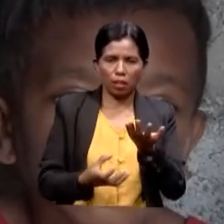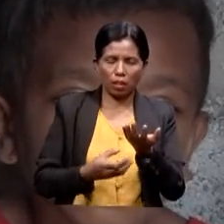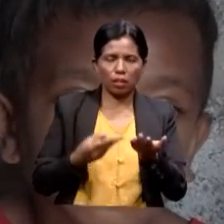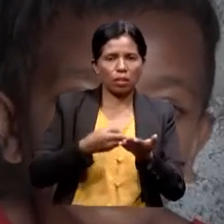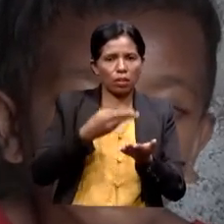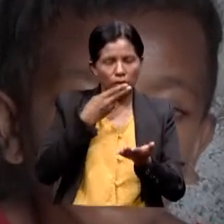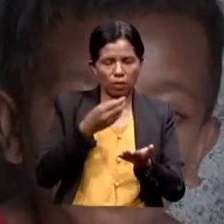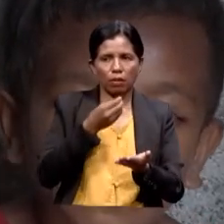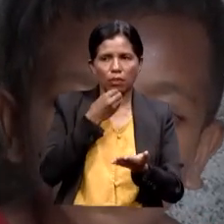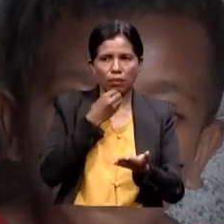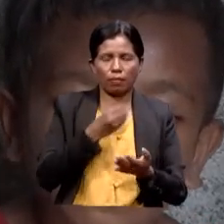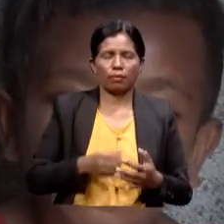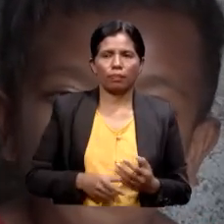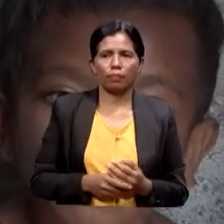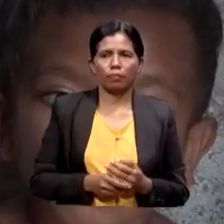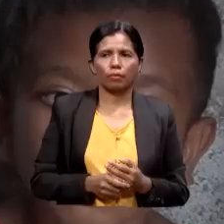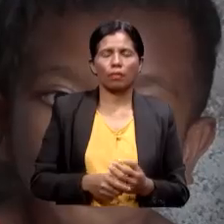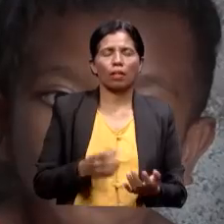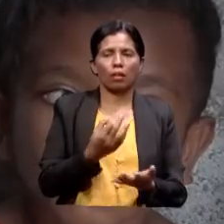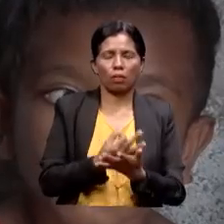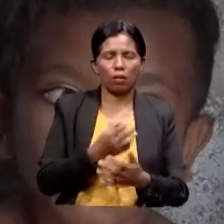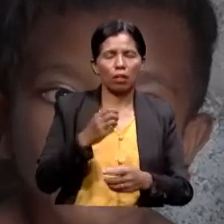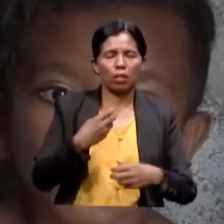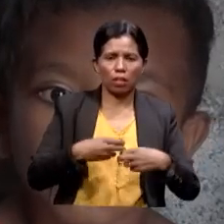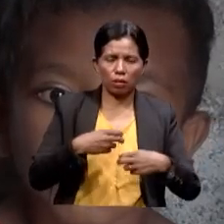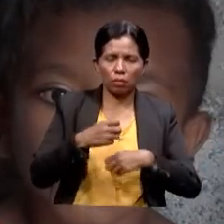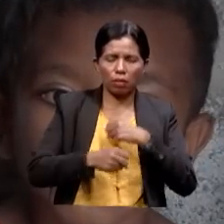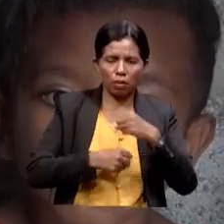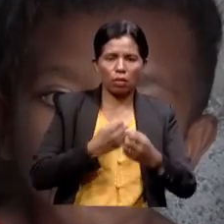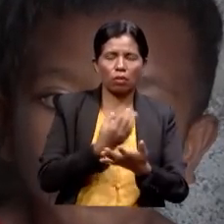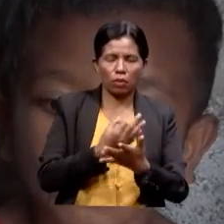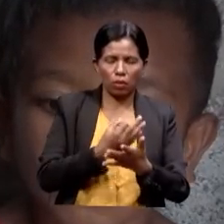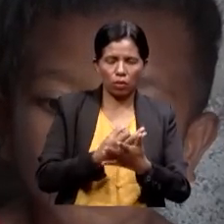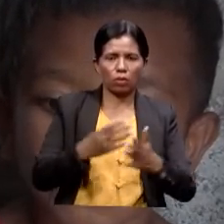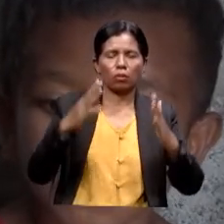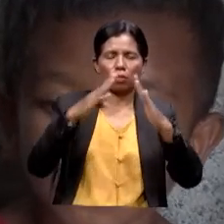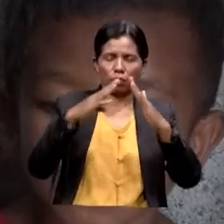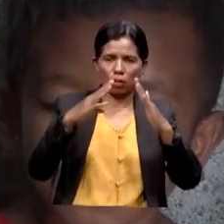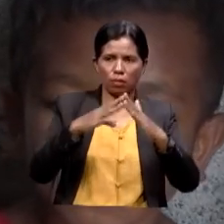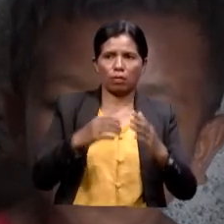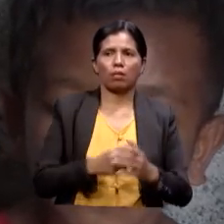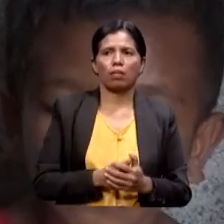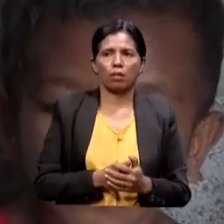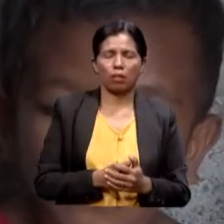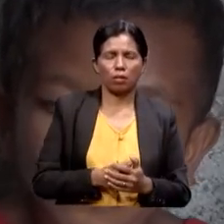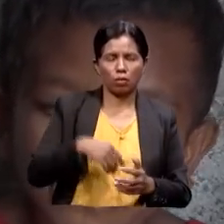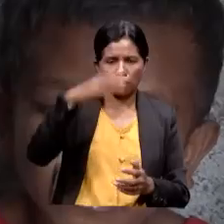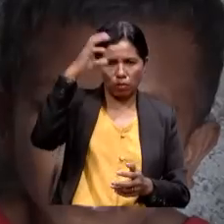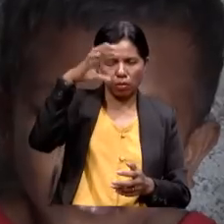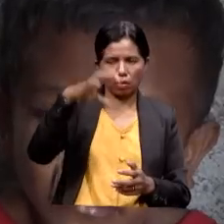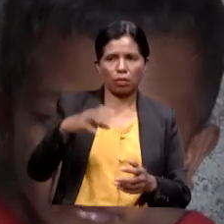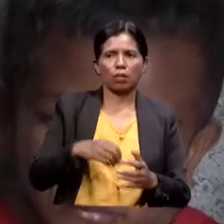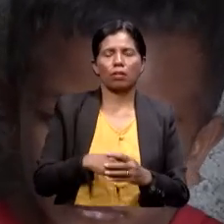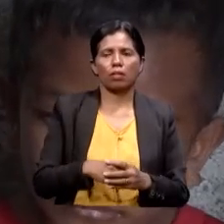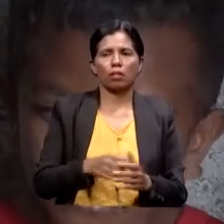Tamba susar ba osangka susar ba umaka udan no turutun mai anto hal sai da ba